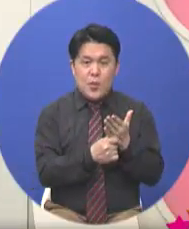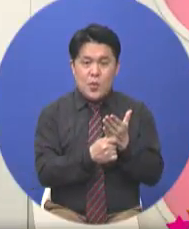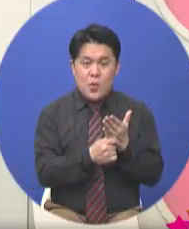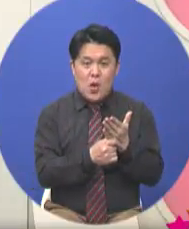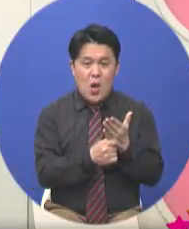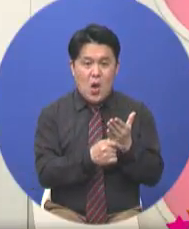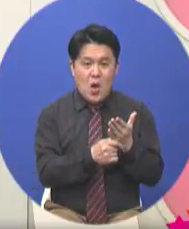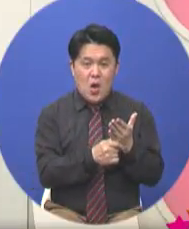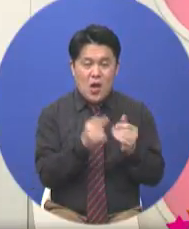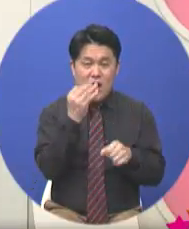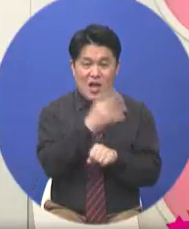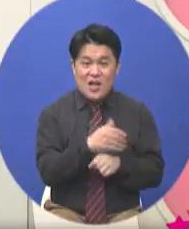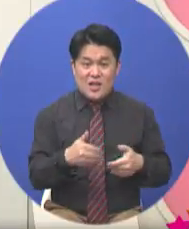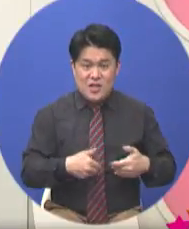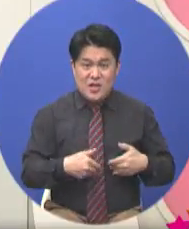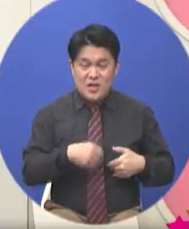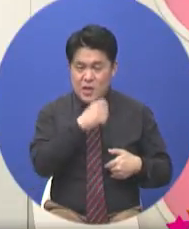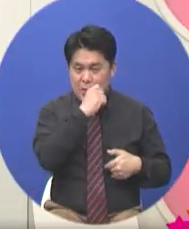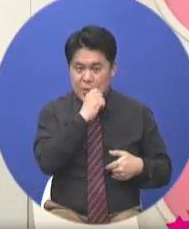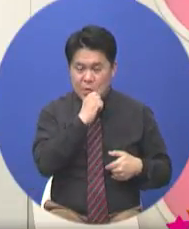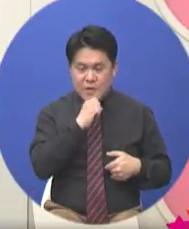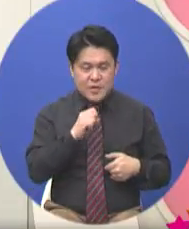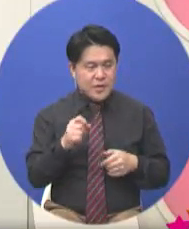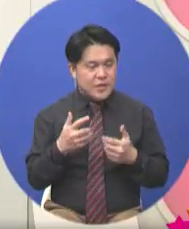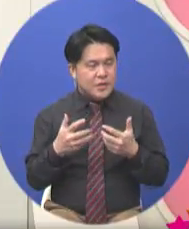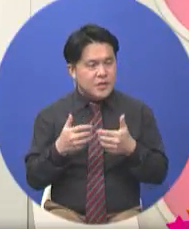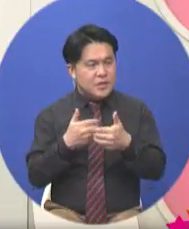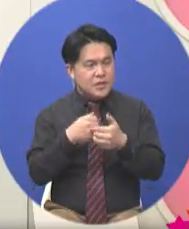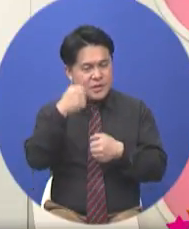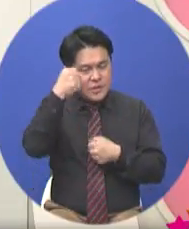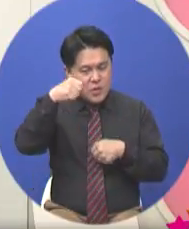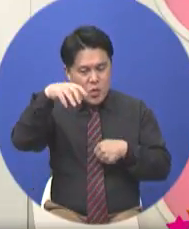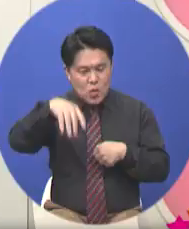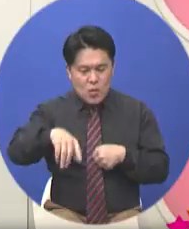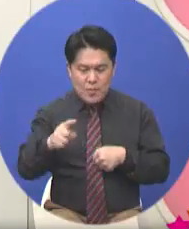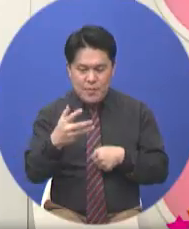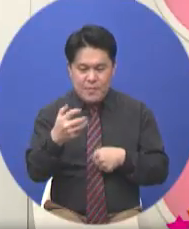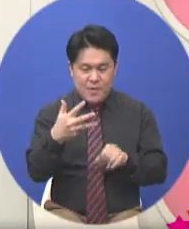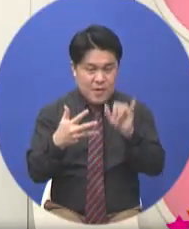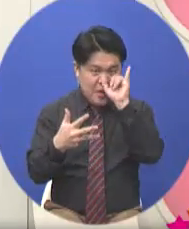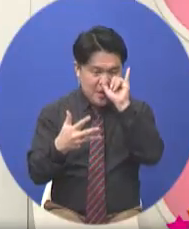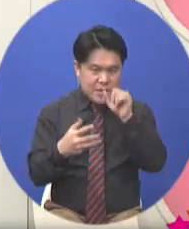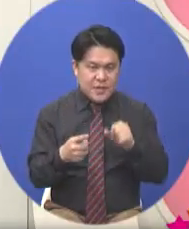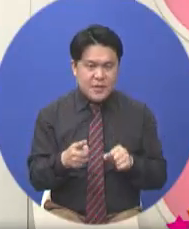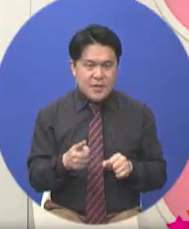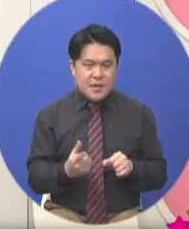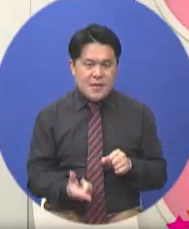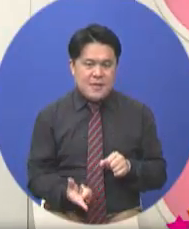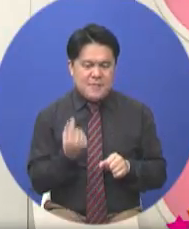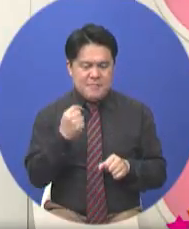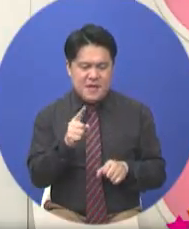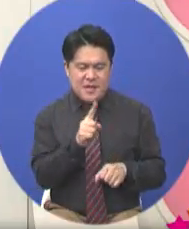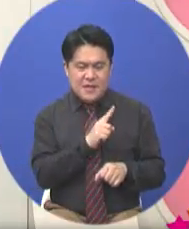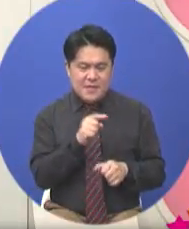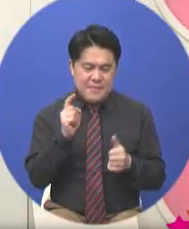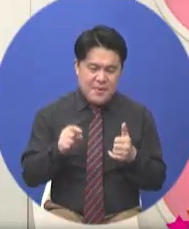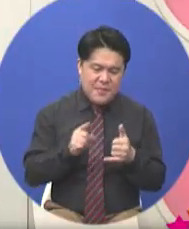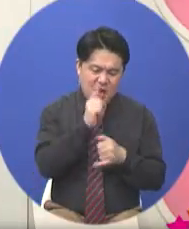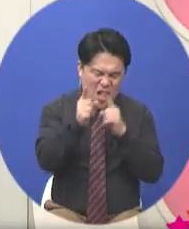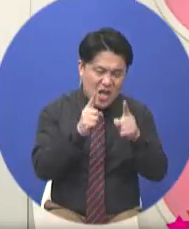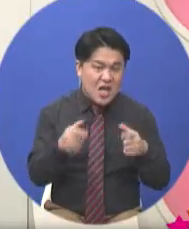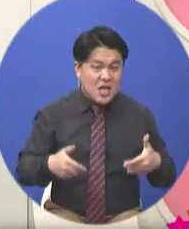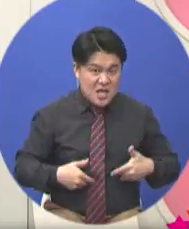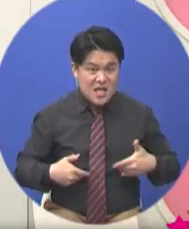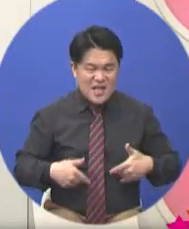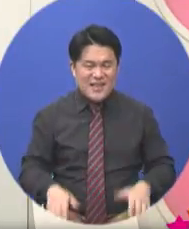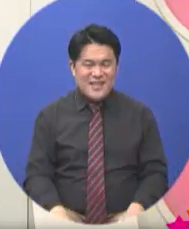티켓이 있어야 들어와요. 네. 우리 소극장이 188석이니까 네. 먼저 아주 손 빠른 분들이 신청을 하셔야